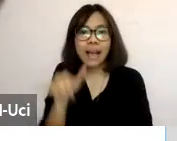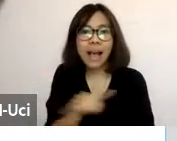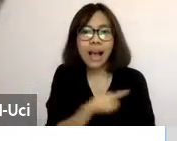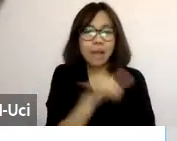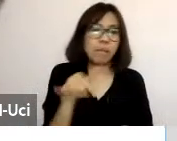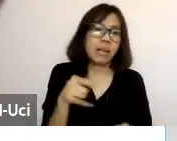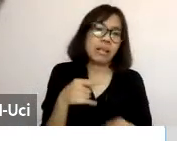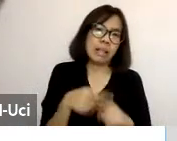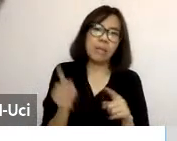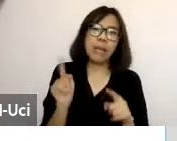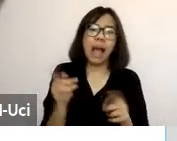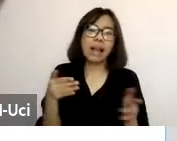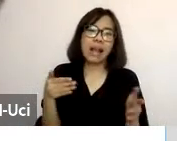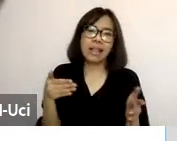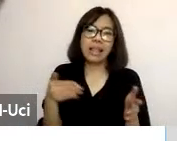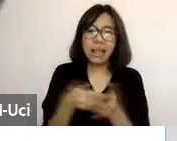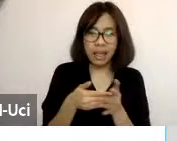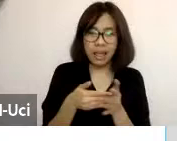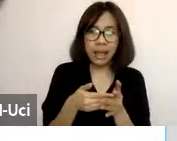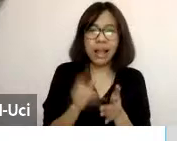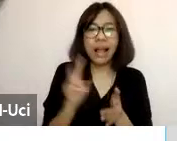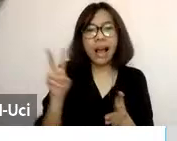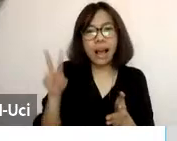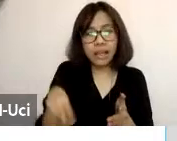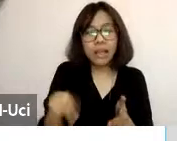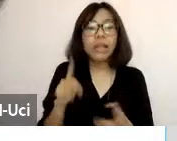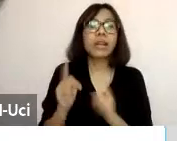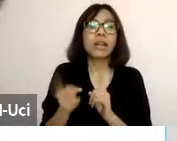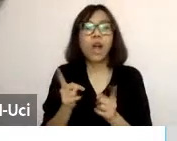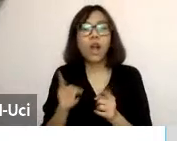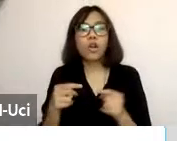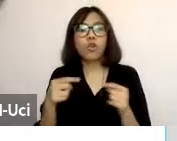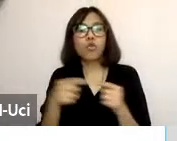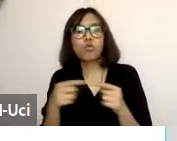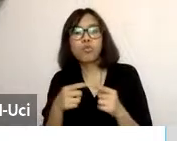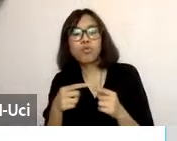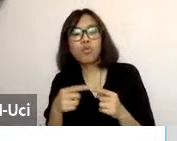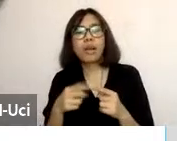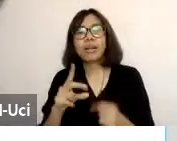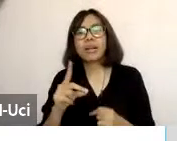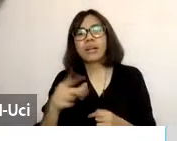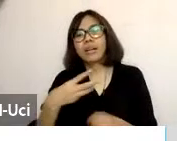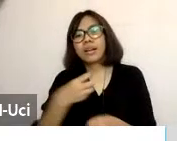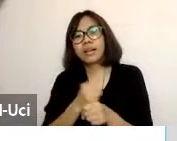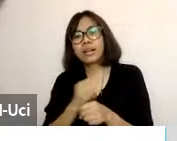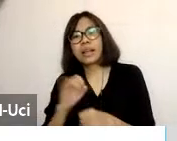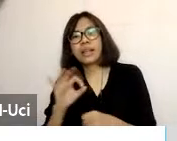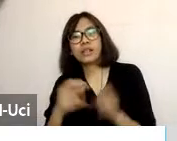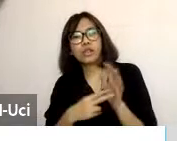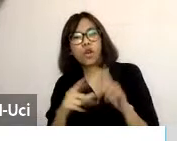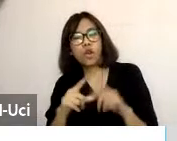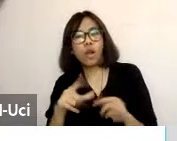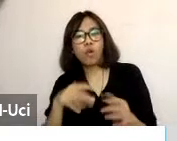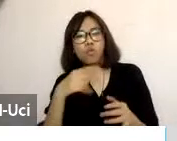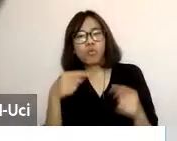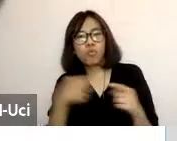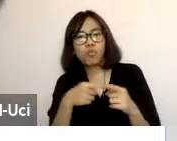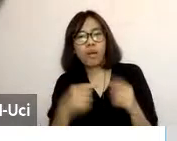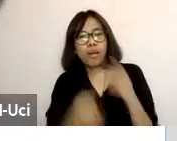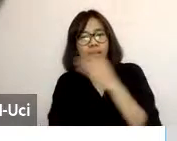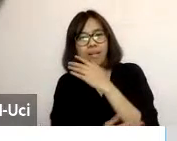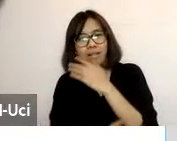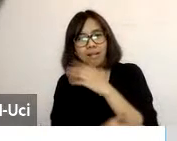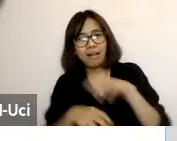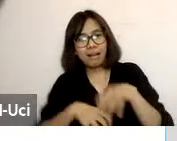er satu isu ketika ini maem abnormal berlanjut kepada regional itu kemudian di UK Yuki menggunakan